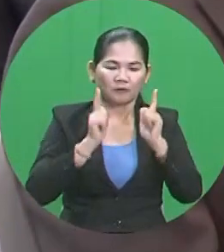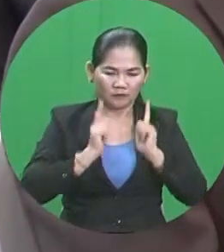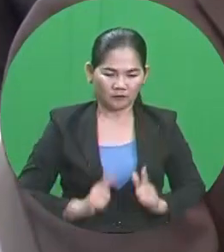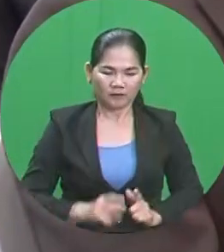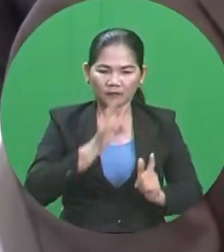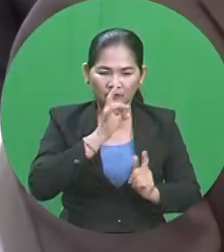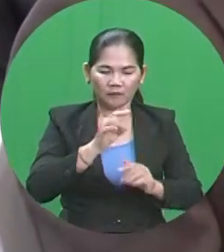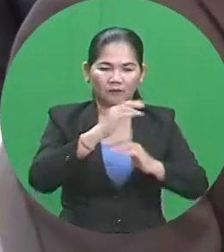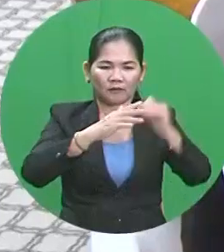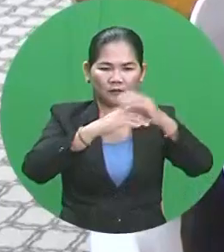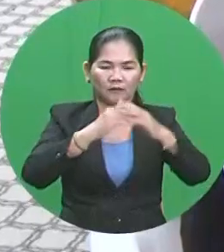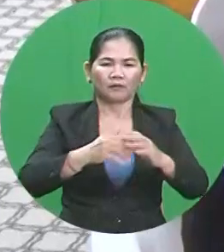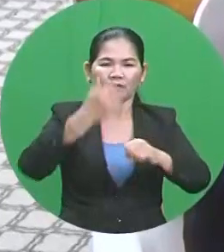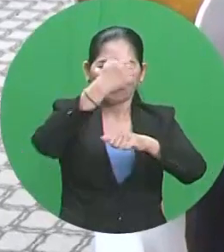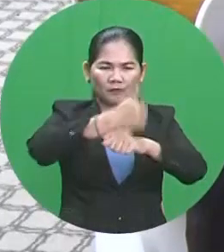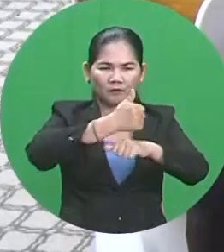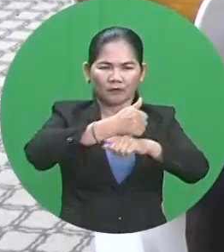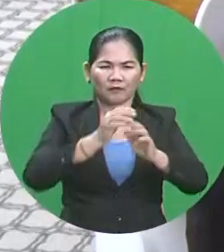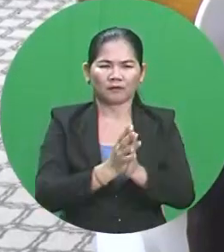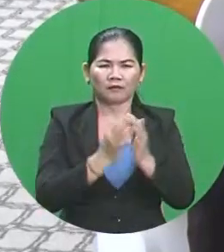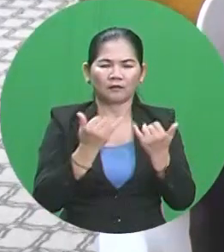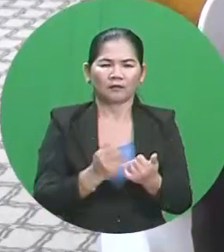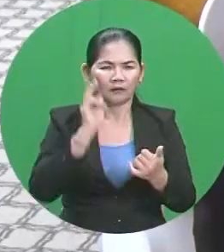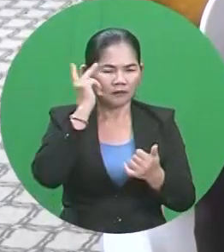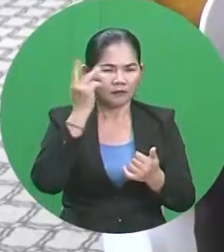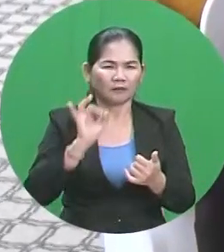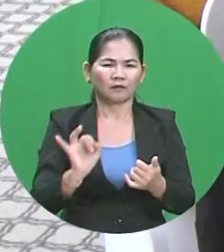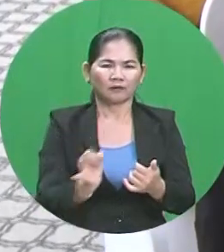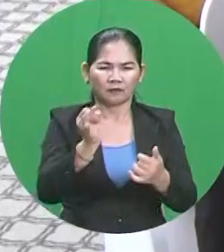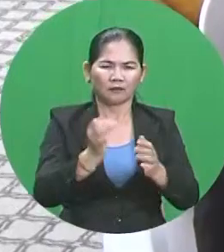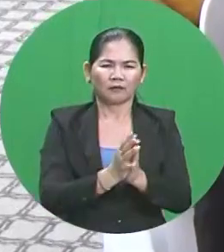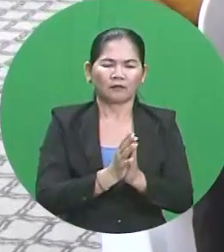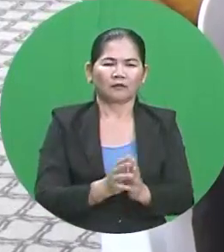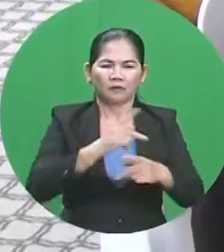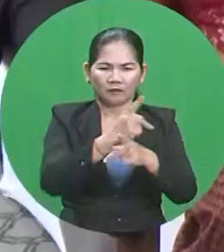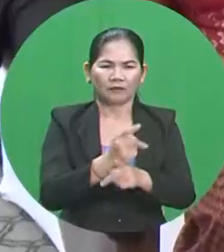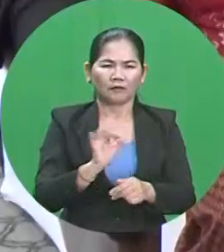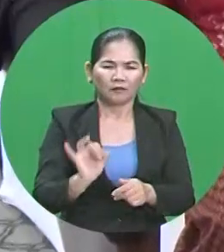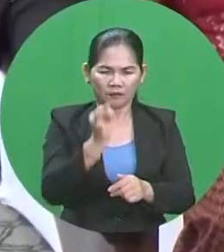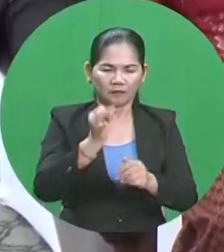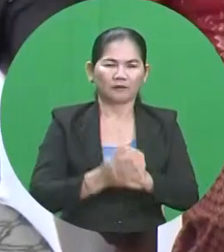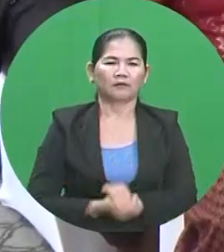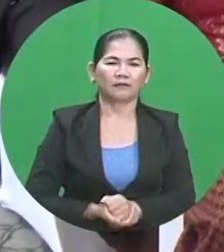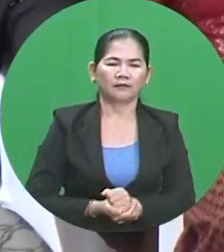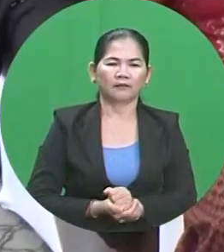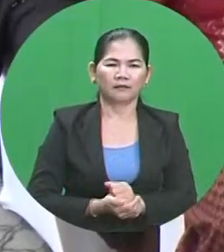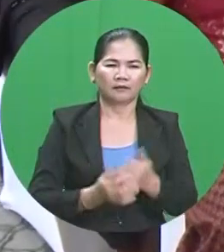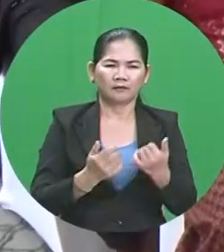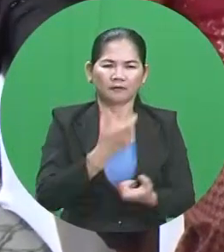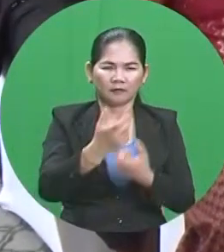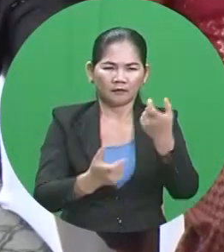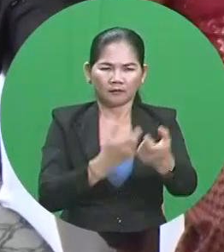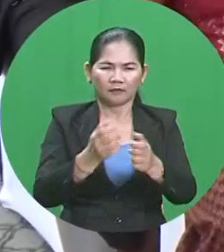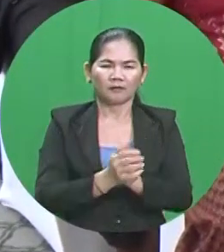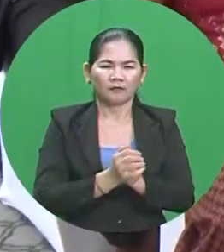របស់ស្ថាបនិកមេកទេឯកនិងប្រតិបត្តិការនយោបាយឆ្នះឆ្នះផលិតប្រកបដោយភាពជោគជ័យដោយសារដំណើររឿង